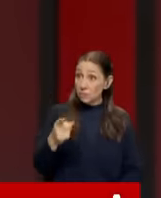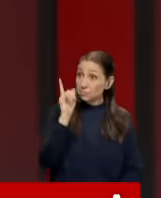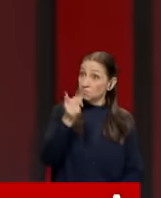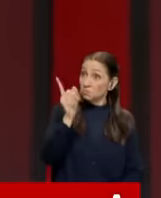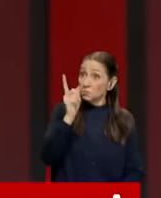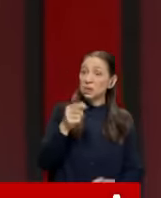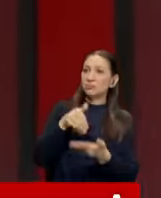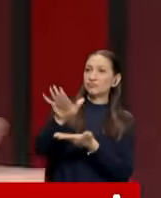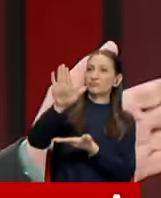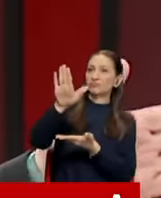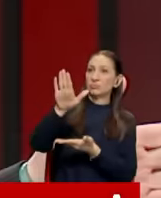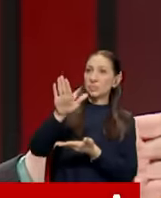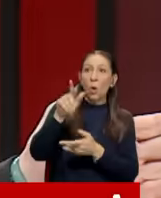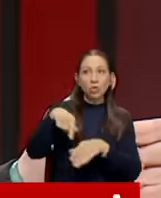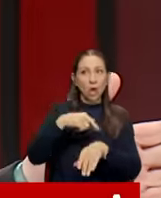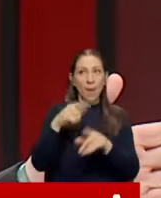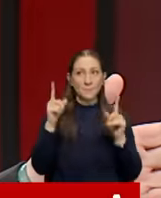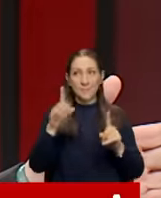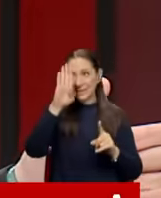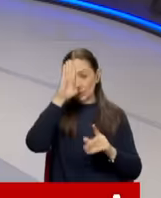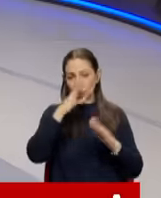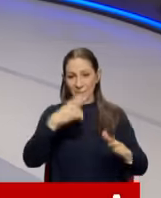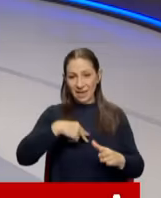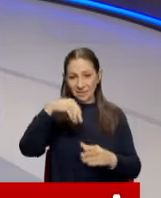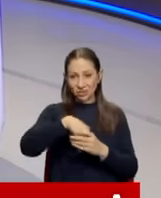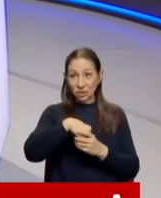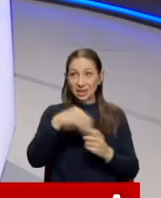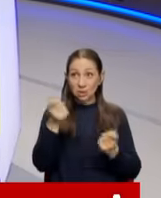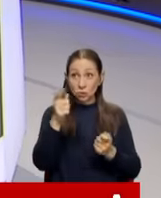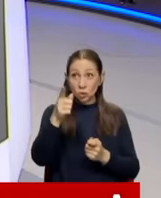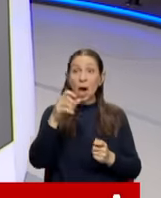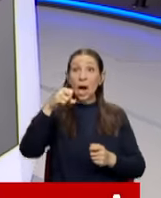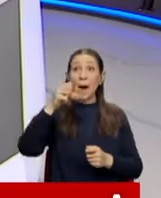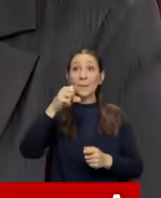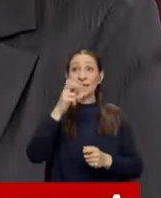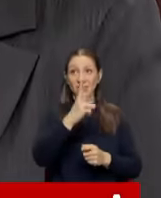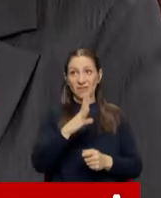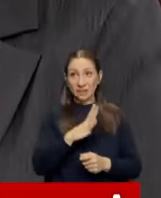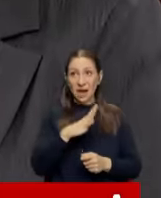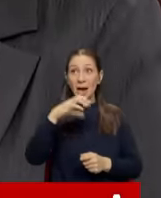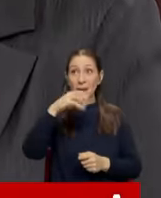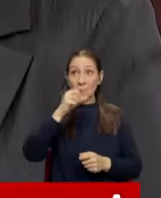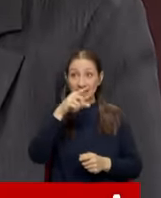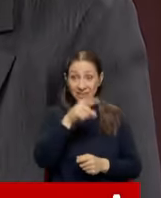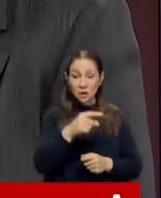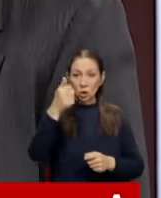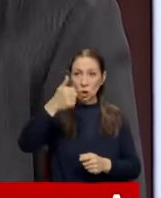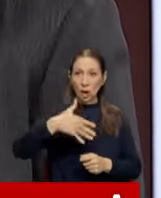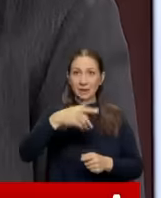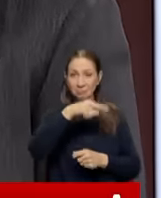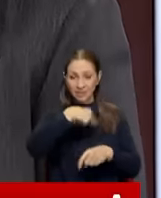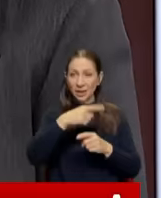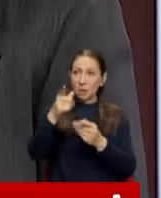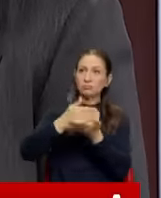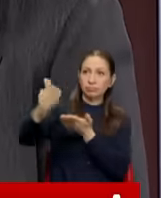Eee uzaklaştırıldınız o dönem İstanbul Büyükşehir Belediyesi'nde e AK Parti vardı AK Parti'nin yönetim zamanında